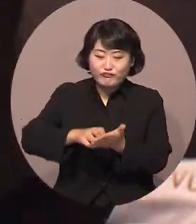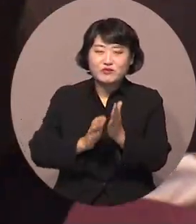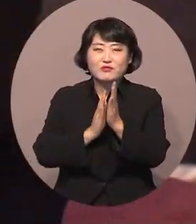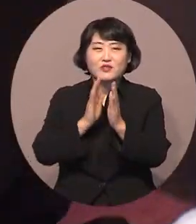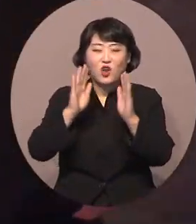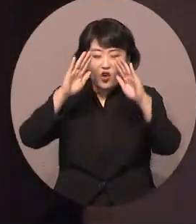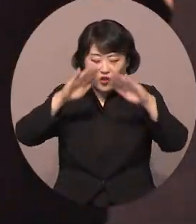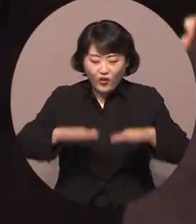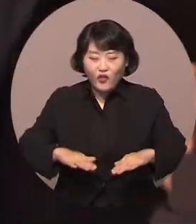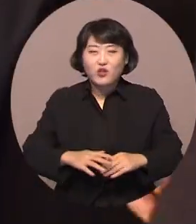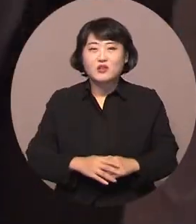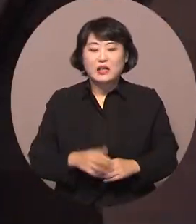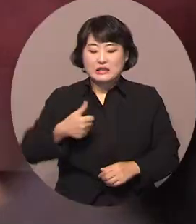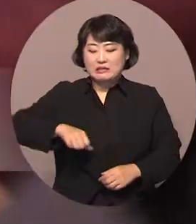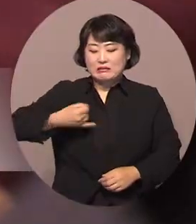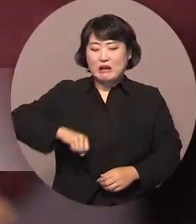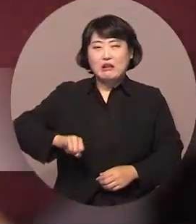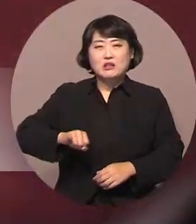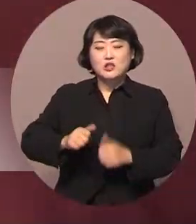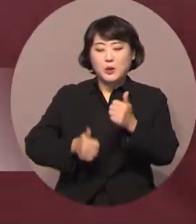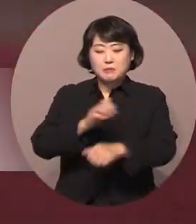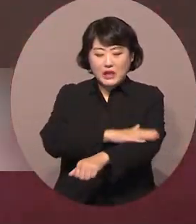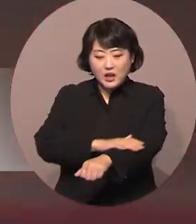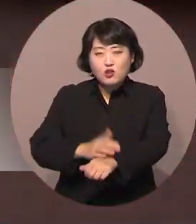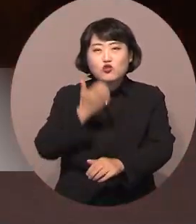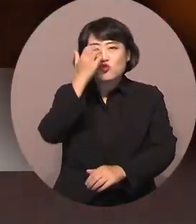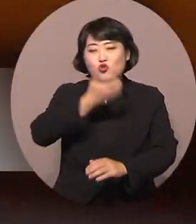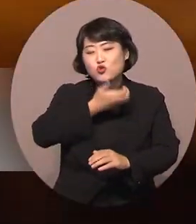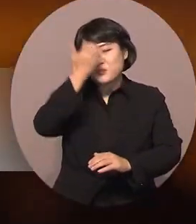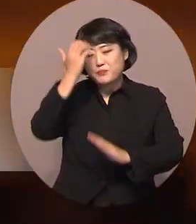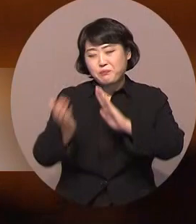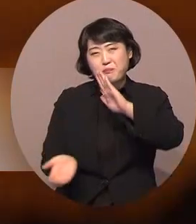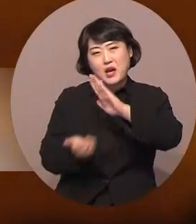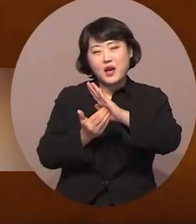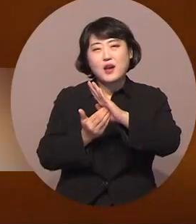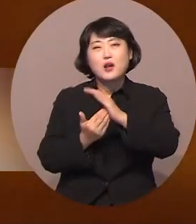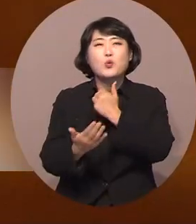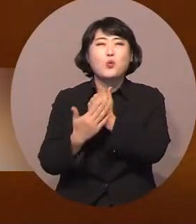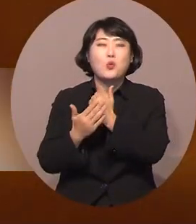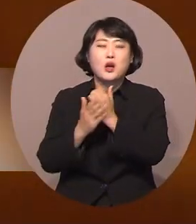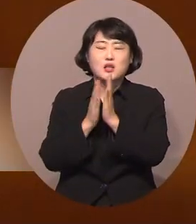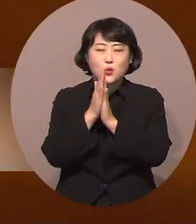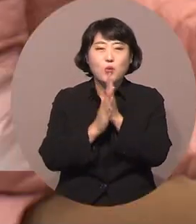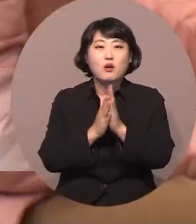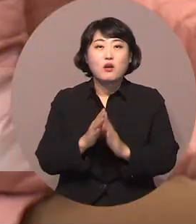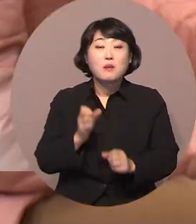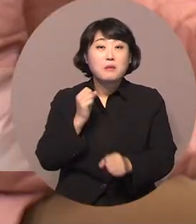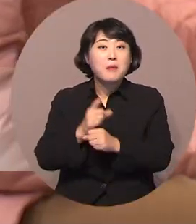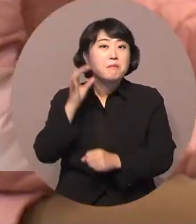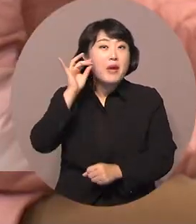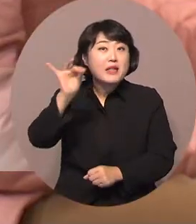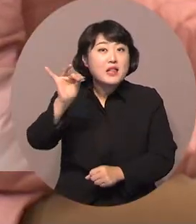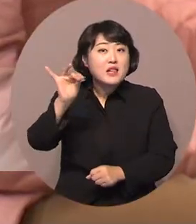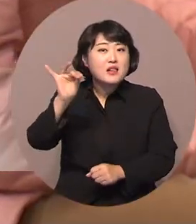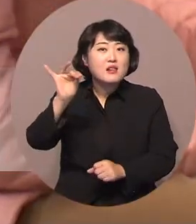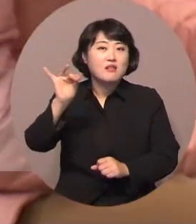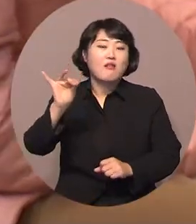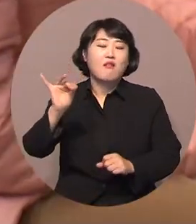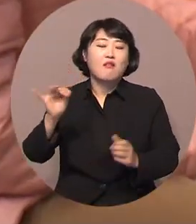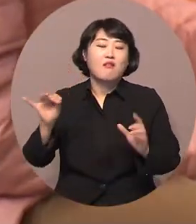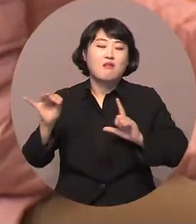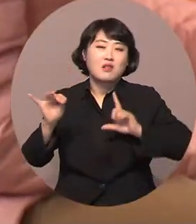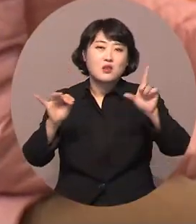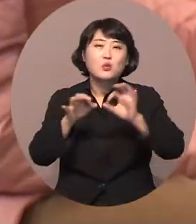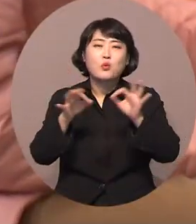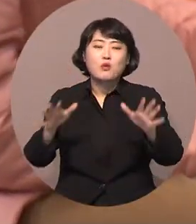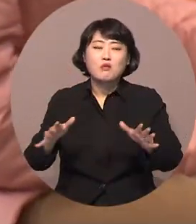자녀가 무사히 수능을 잘 치러 꿈을 이룰 수 있도록 도와달라는 것. 벌써 100일째 기도를 올리는 학부모들의